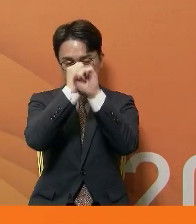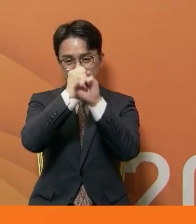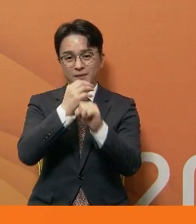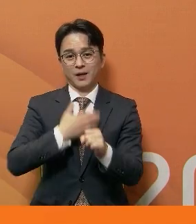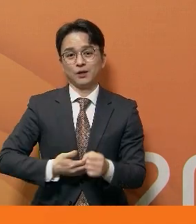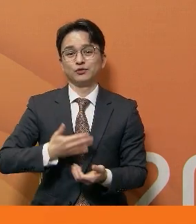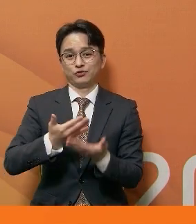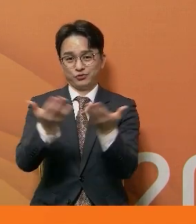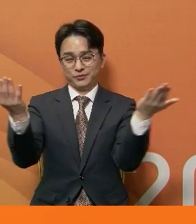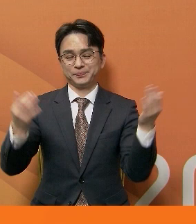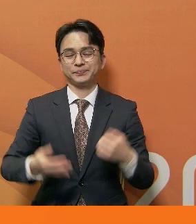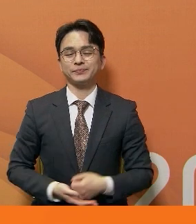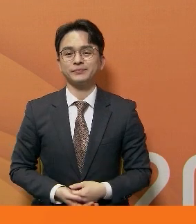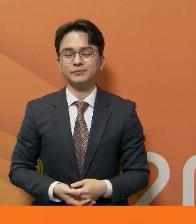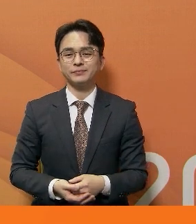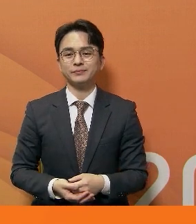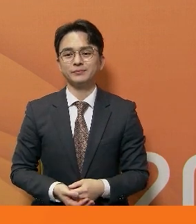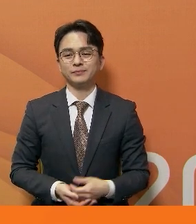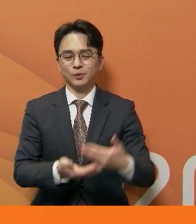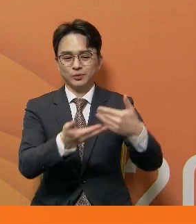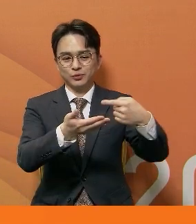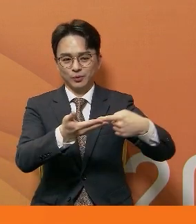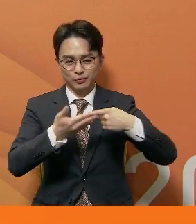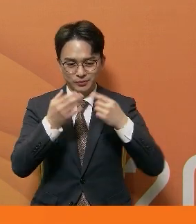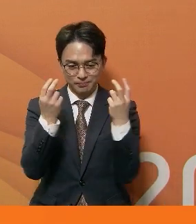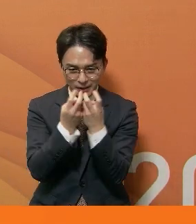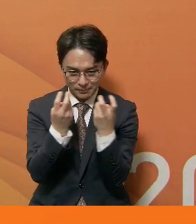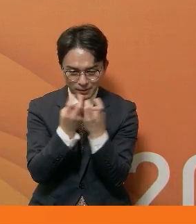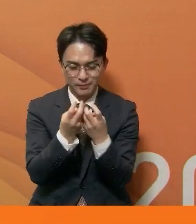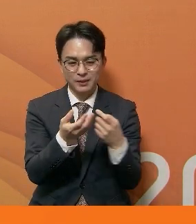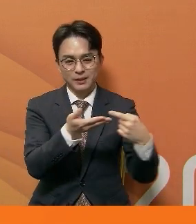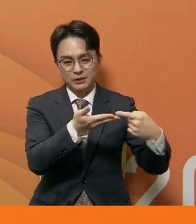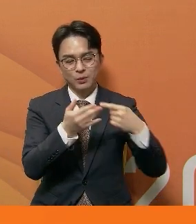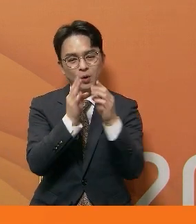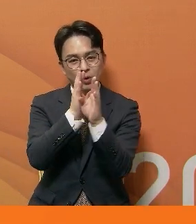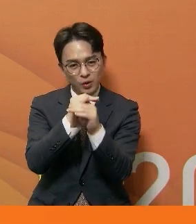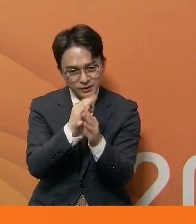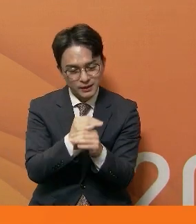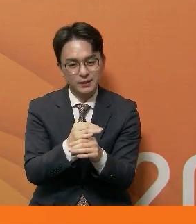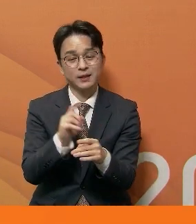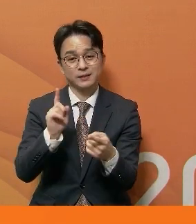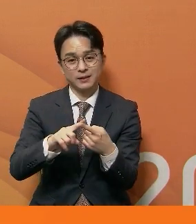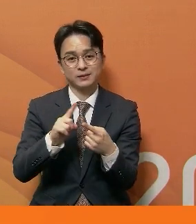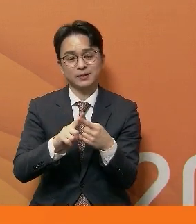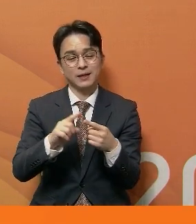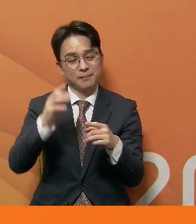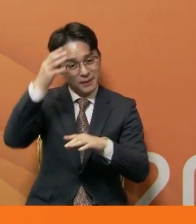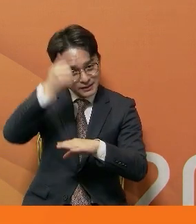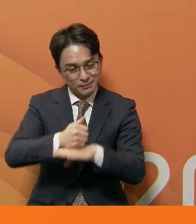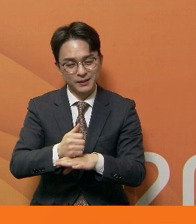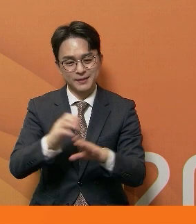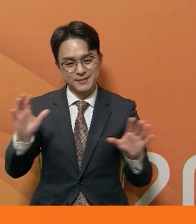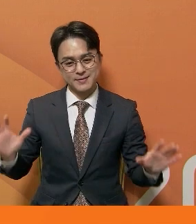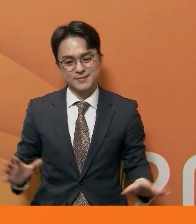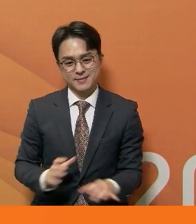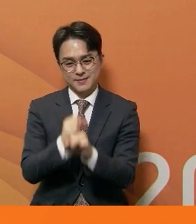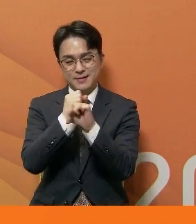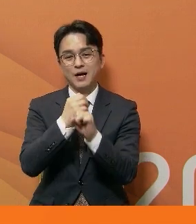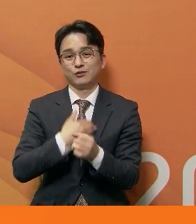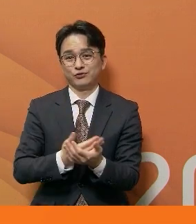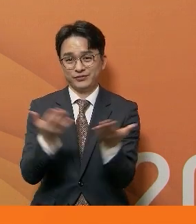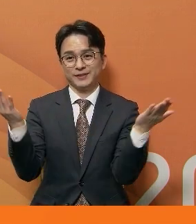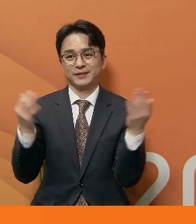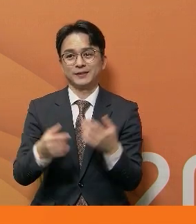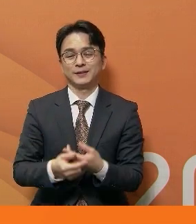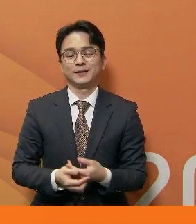말씀드린 접수 방법이라든지 언제 어떻게 지원을 하실 수 있는지에 대해서는 추후로 정리해서 설명을 드리도록 하겠습니다